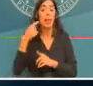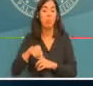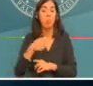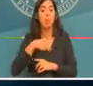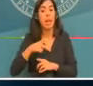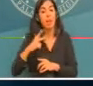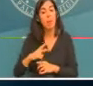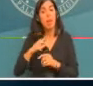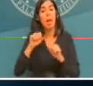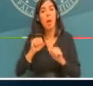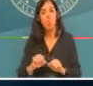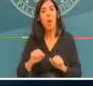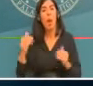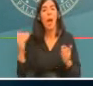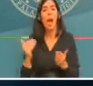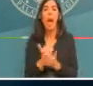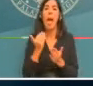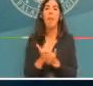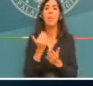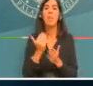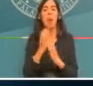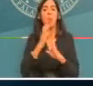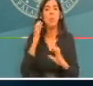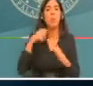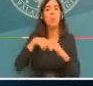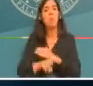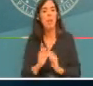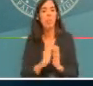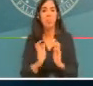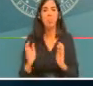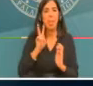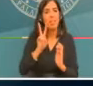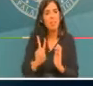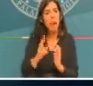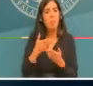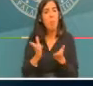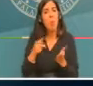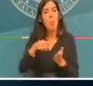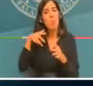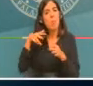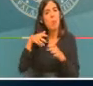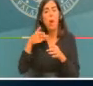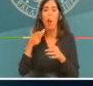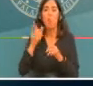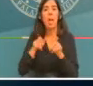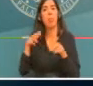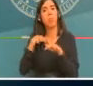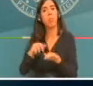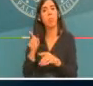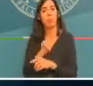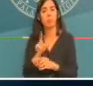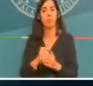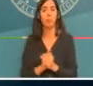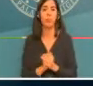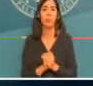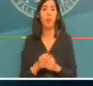abbiamo introdotto un coprifuoco è una parola che non amiamo ma rivolgiamo una forte raccomandazione a